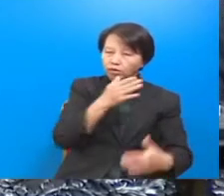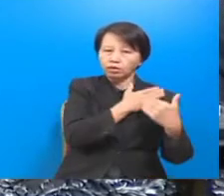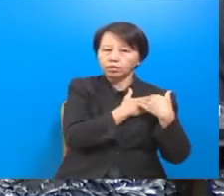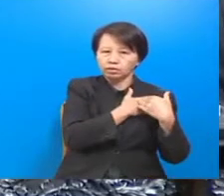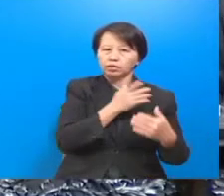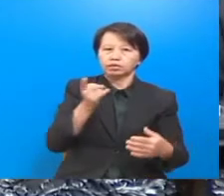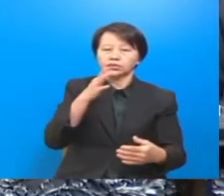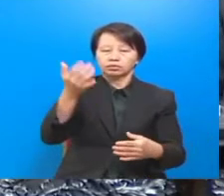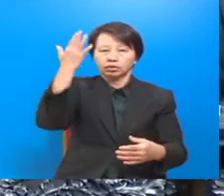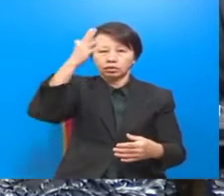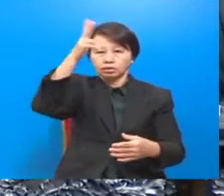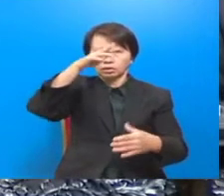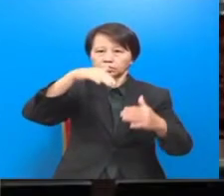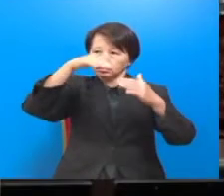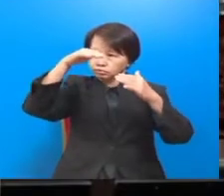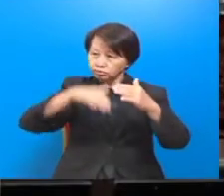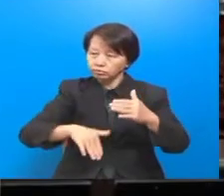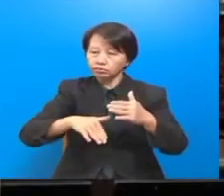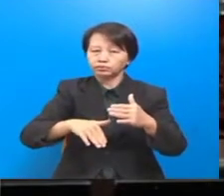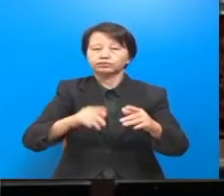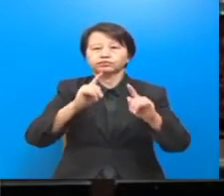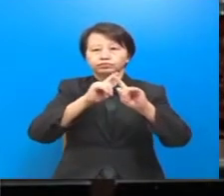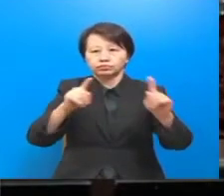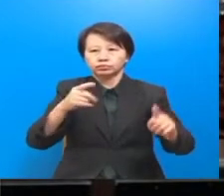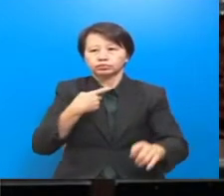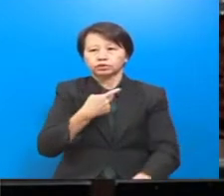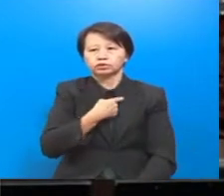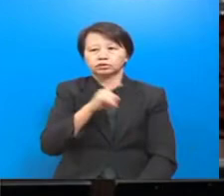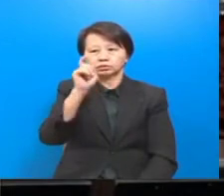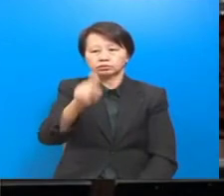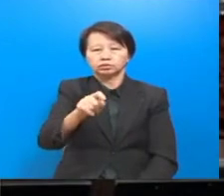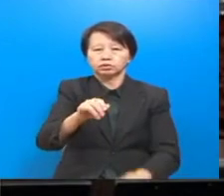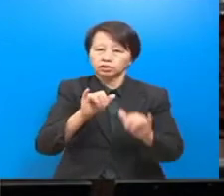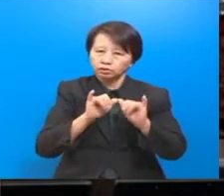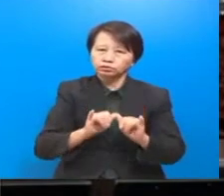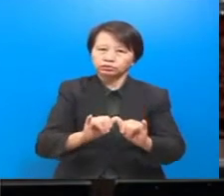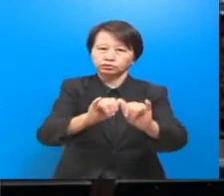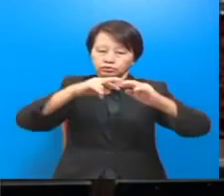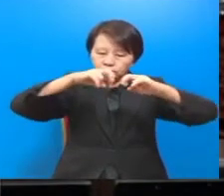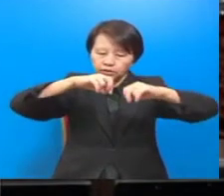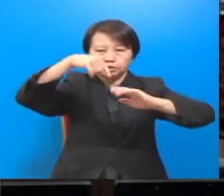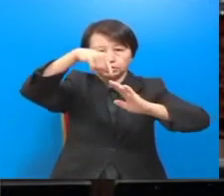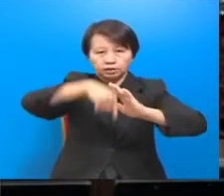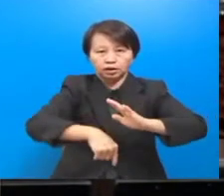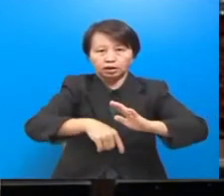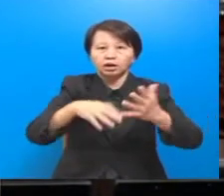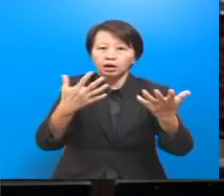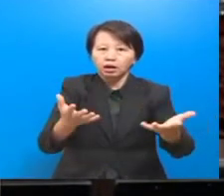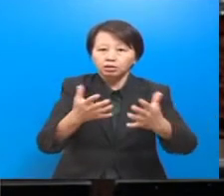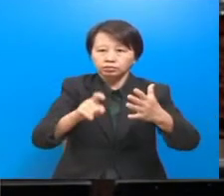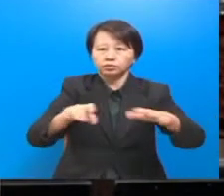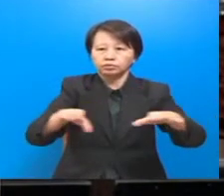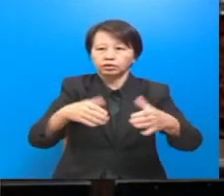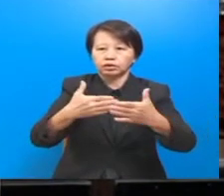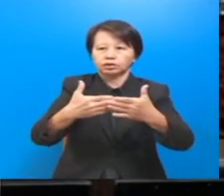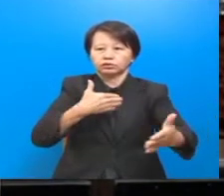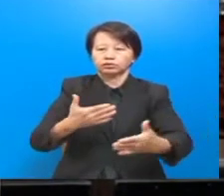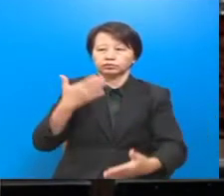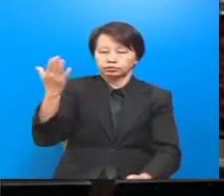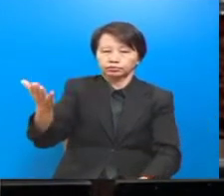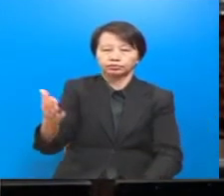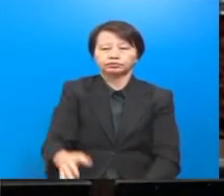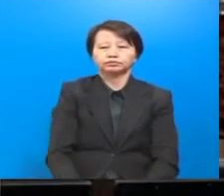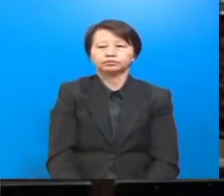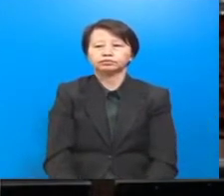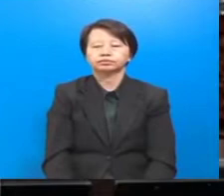kerajaan meneruskan agenda tersebut cuma kita perlu meneruskan kajian terperinci sebagaimana telah dibuat sebelumnya oleh pihak rim